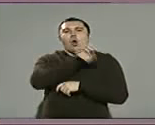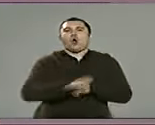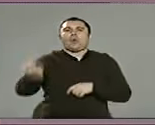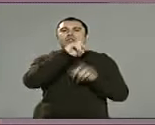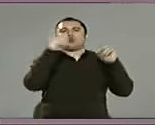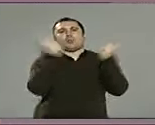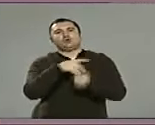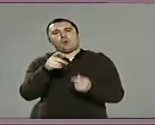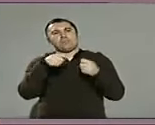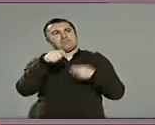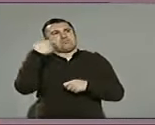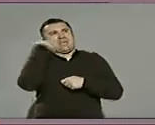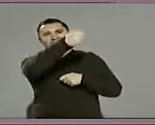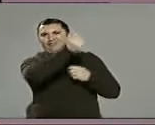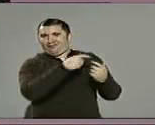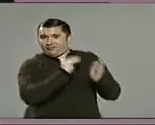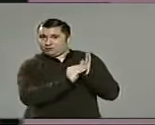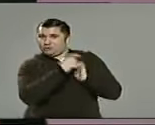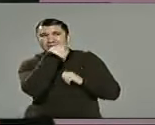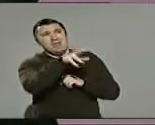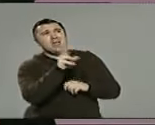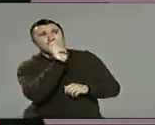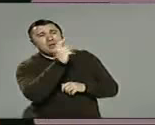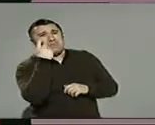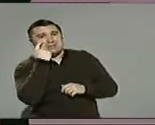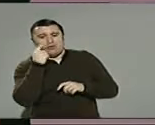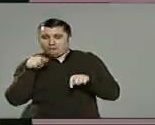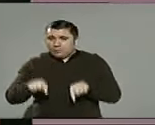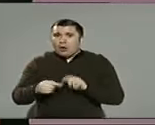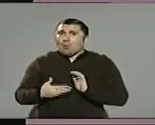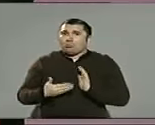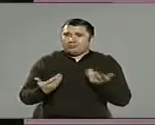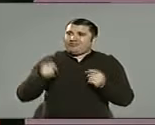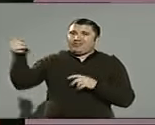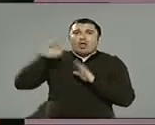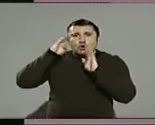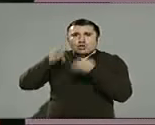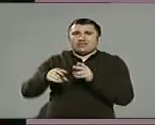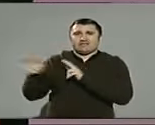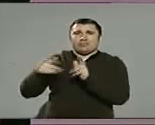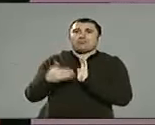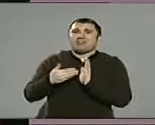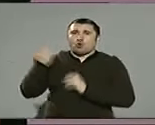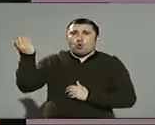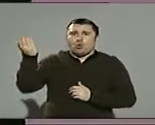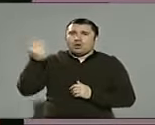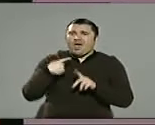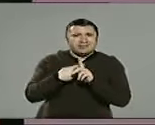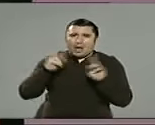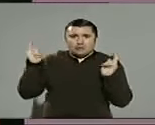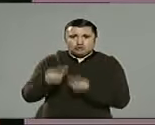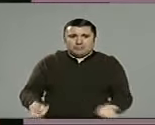angerufen hat, um Gespräche gebeten hat, gesagt, hört zu, hier wird betrogen von der konservativen Regierung. Die Zahlen stimmen alle